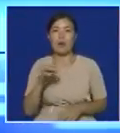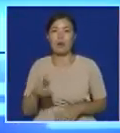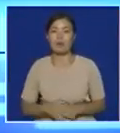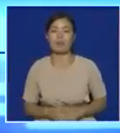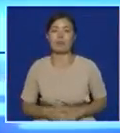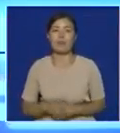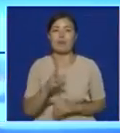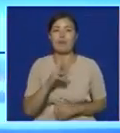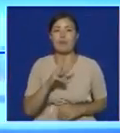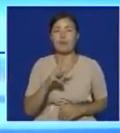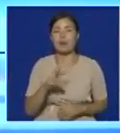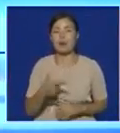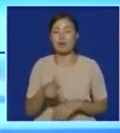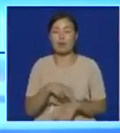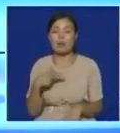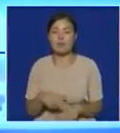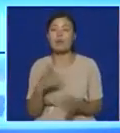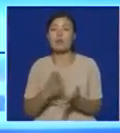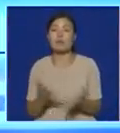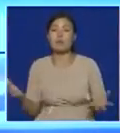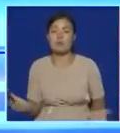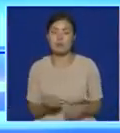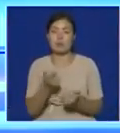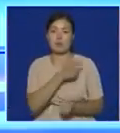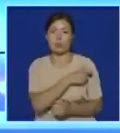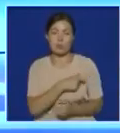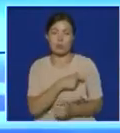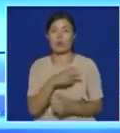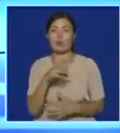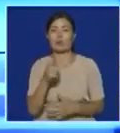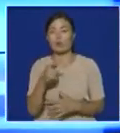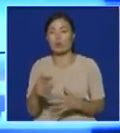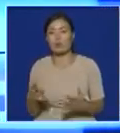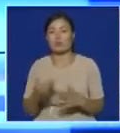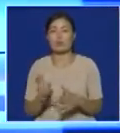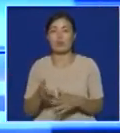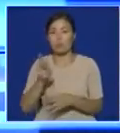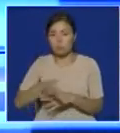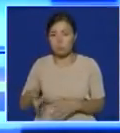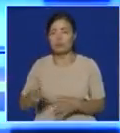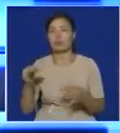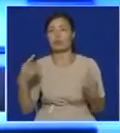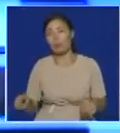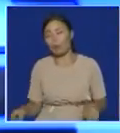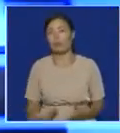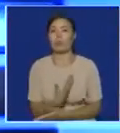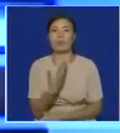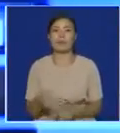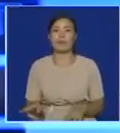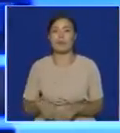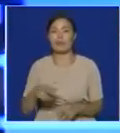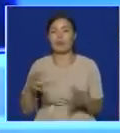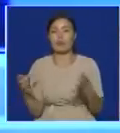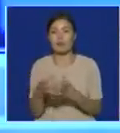Теперь в арсенале мангоставских полицейских есть спасательные жилеты, тросы, гидравлические инструменты, огнетушители, многое другое. Уже оснастили 10